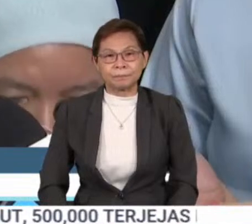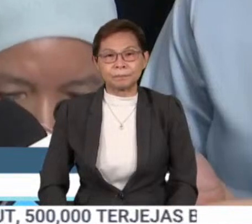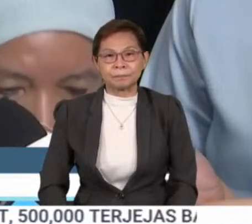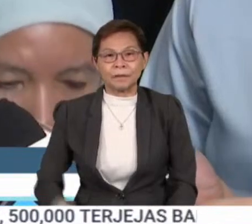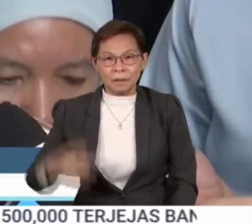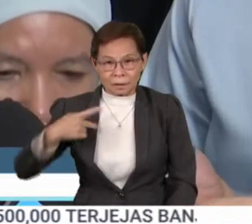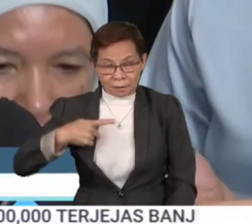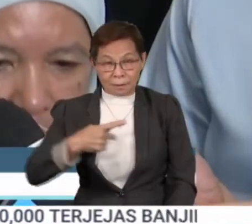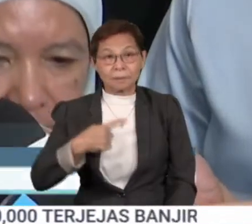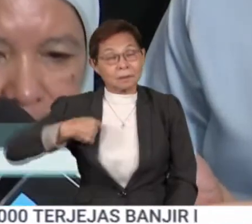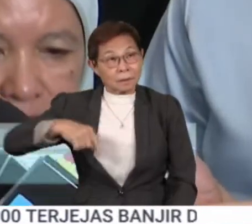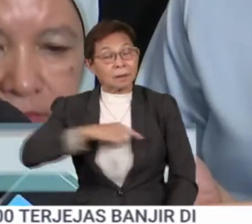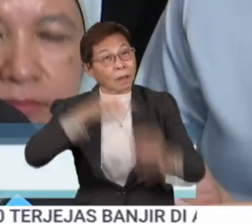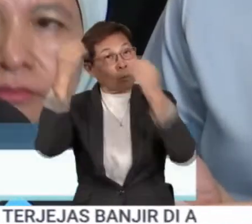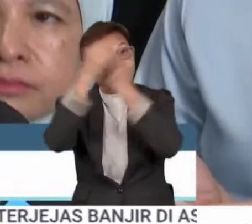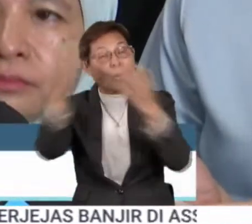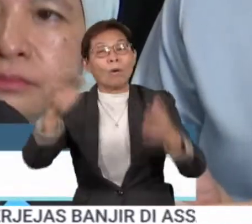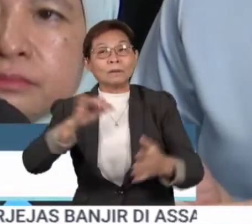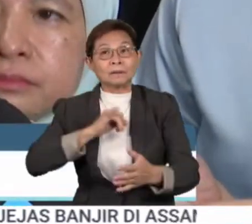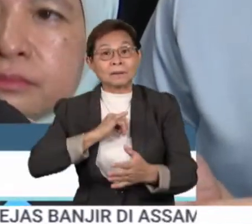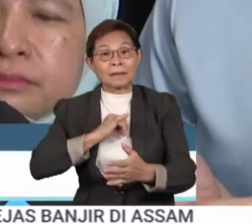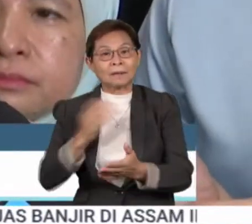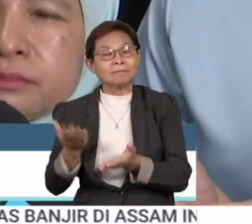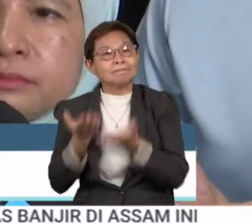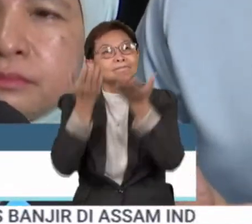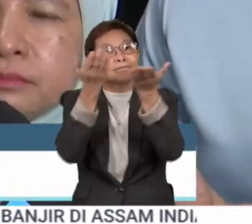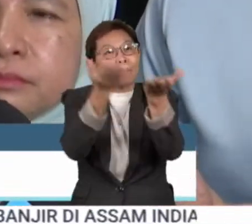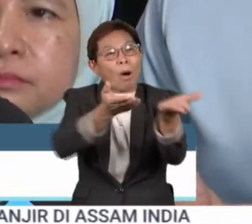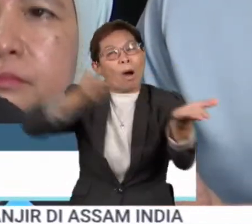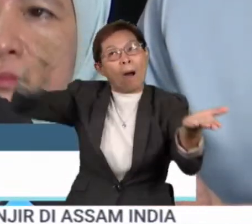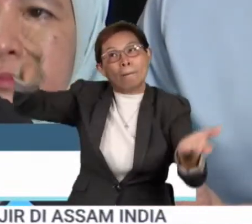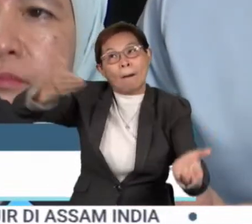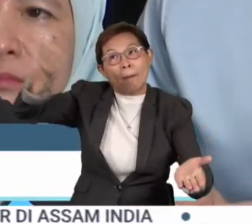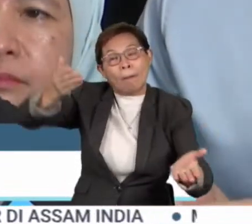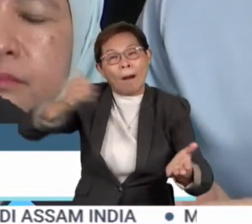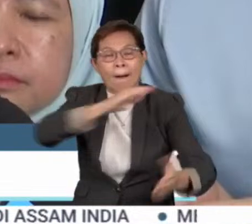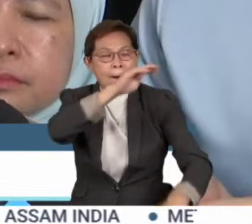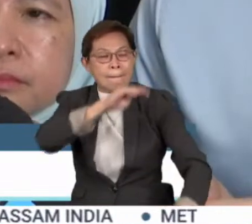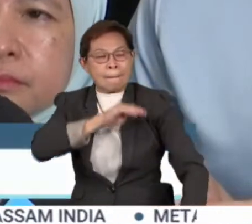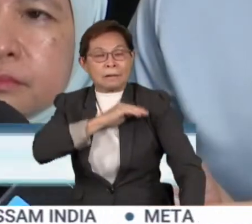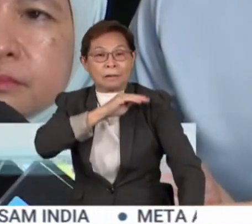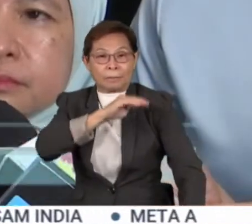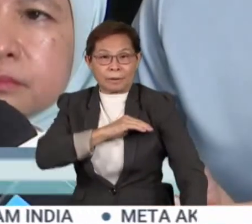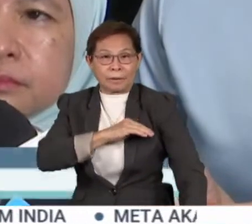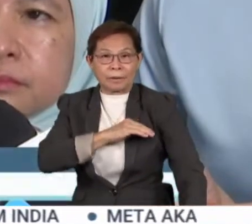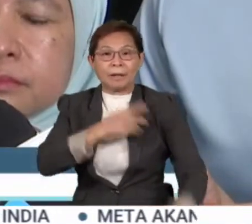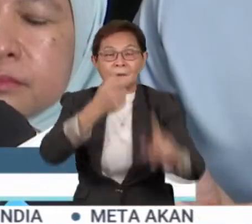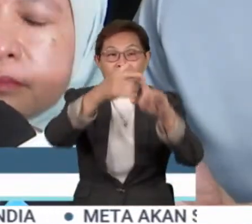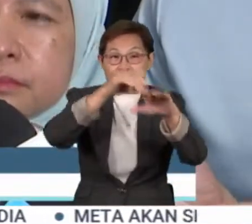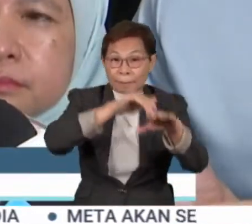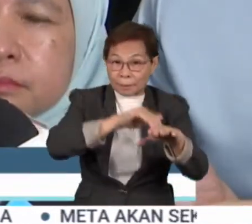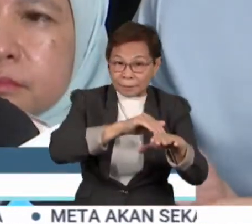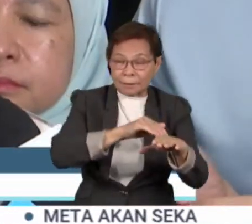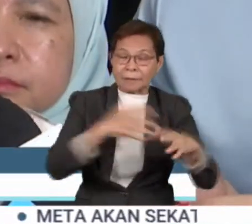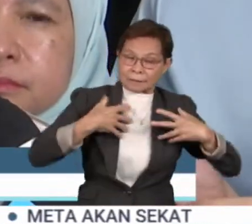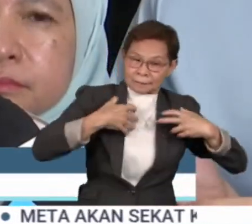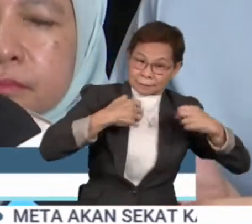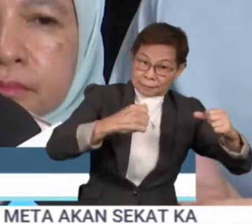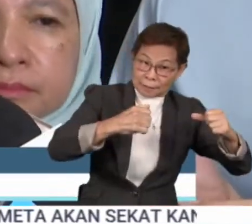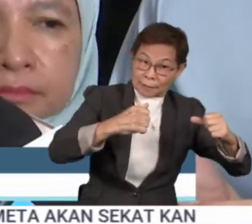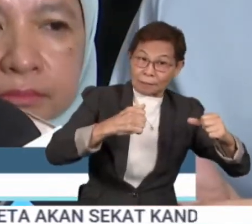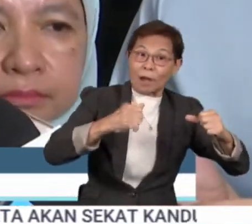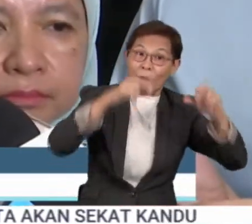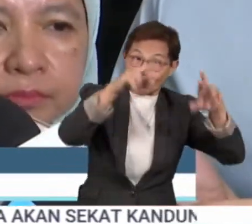Kita akan umumkan selepas saya membawa pembentangan kepada Jemaah Menteri daripada bahagian kesihatan awam telah